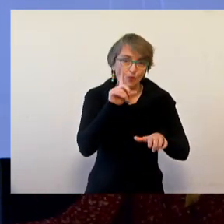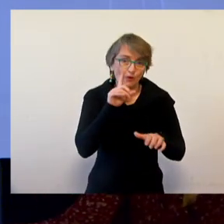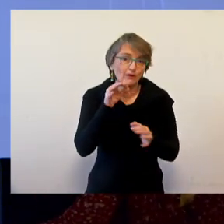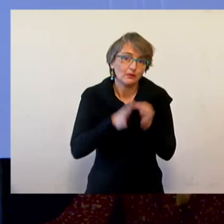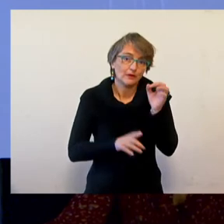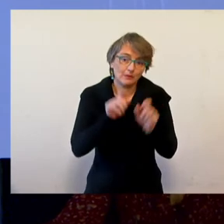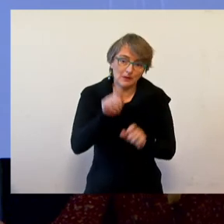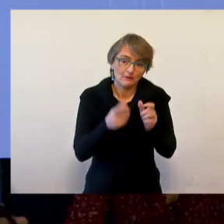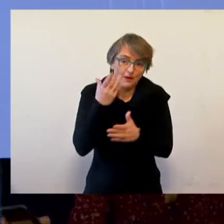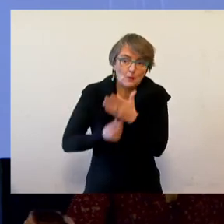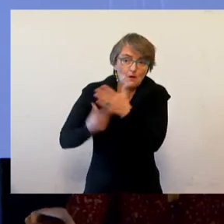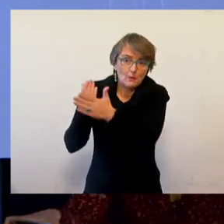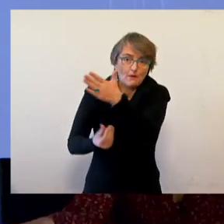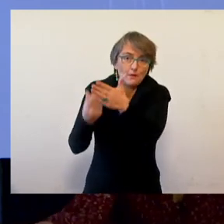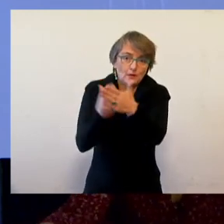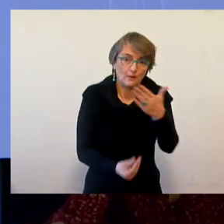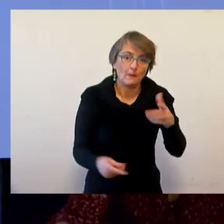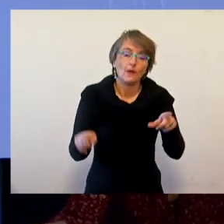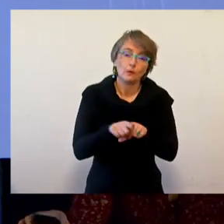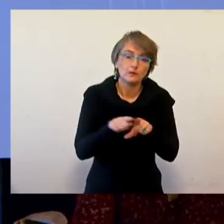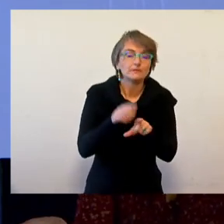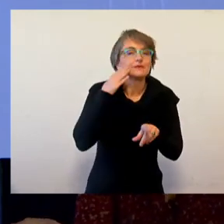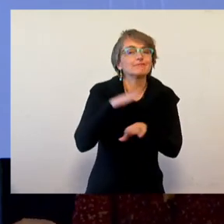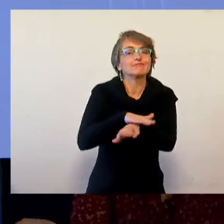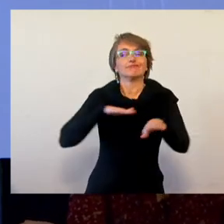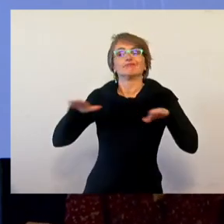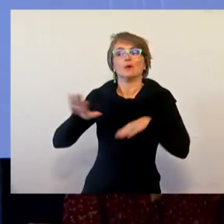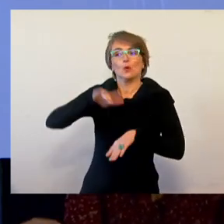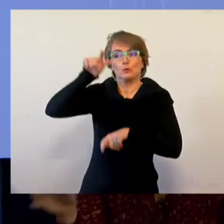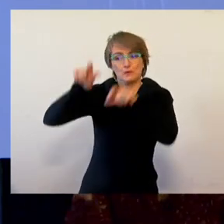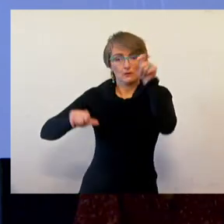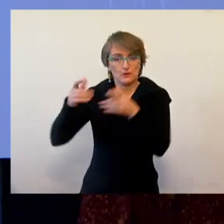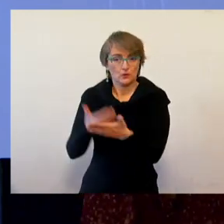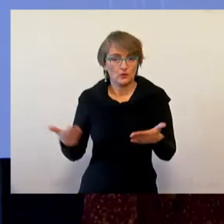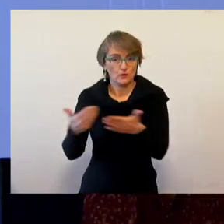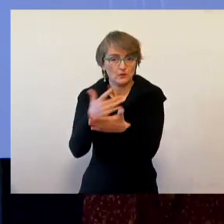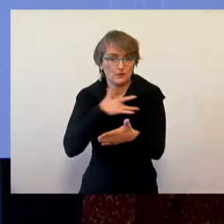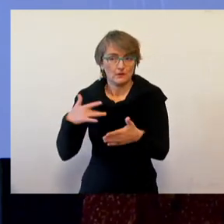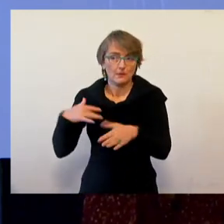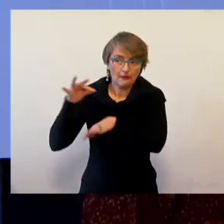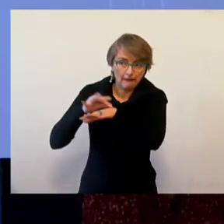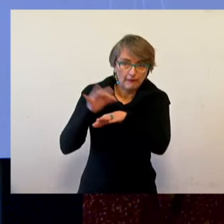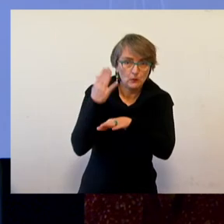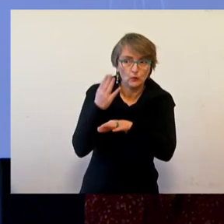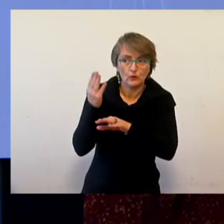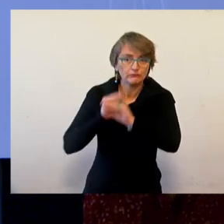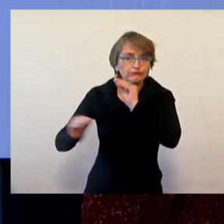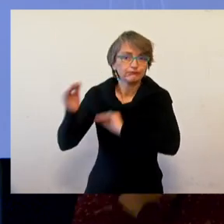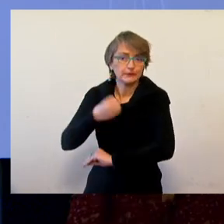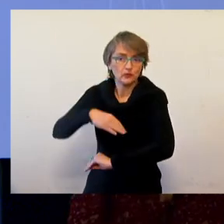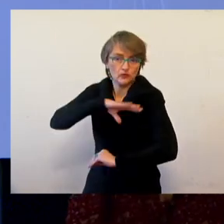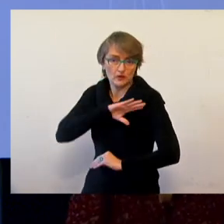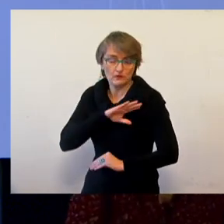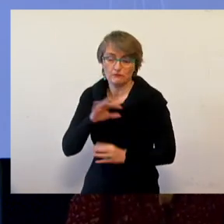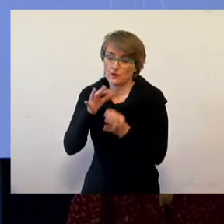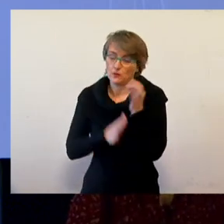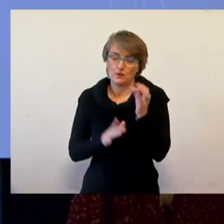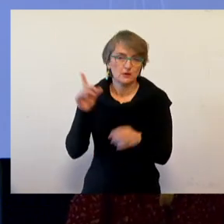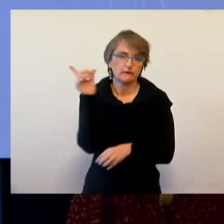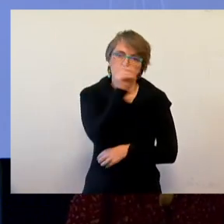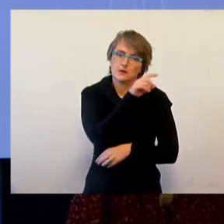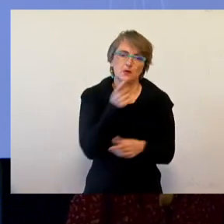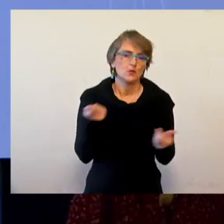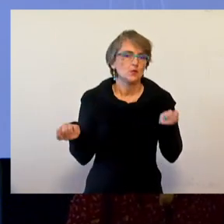y a toutes les autres pathologies qu'il faut prendre en charge et que c'est extrêmement difficile. Et puis